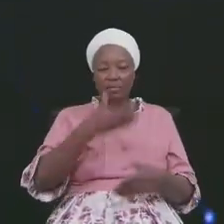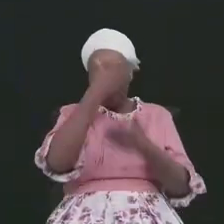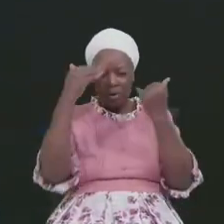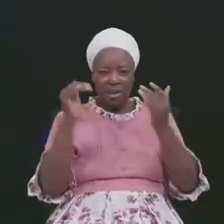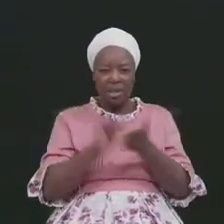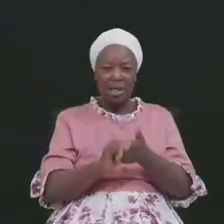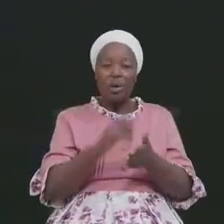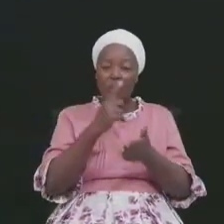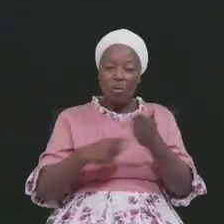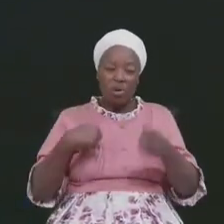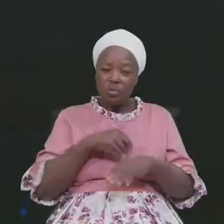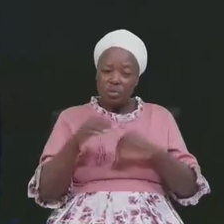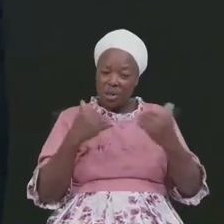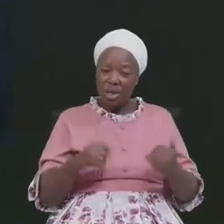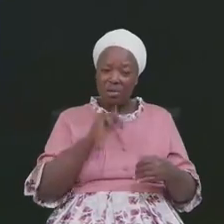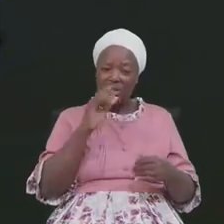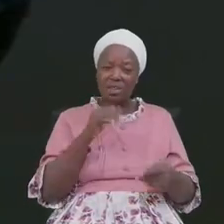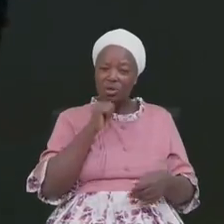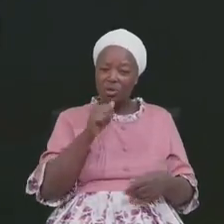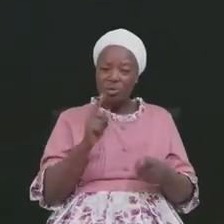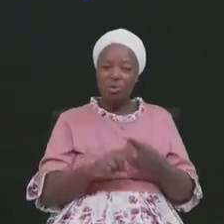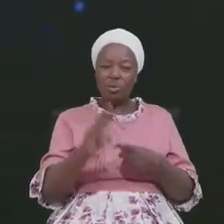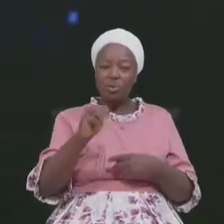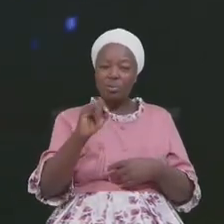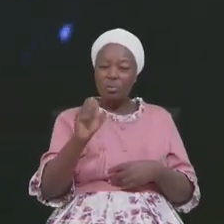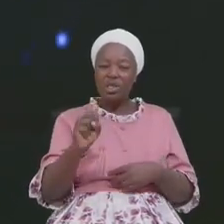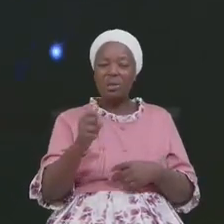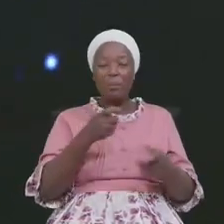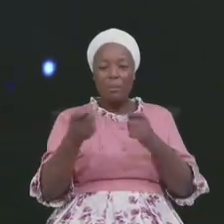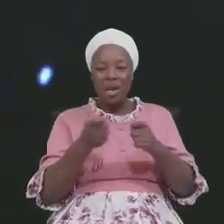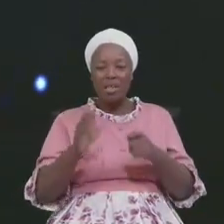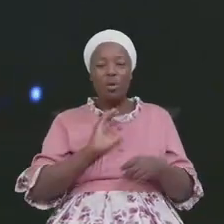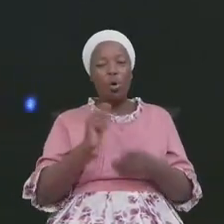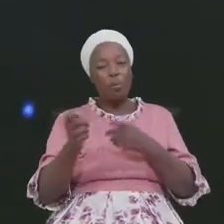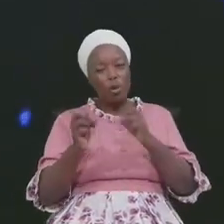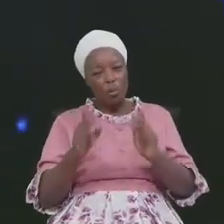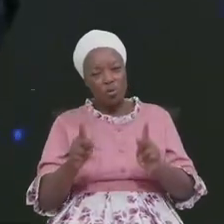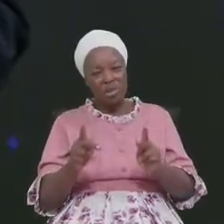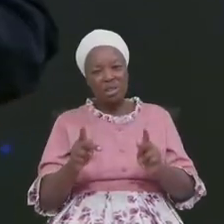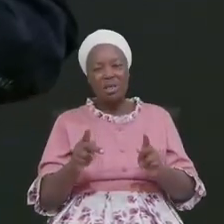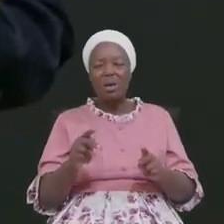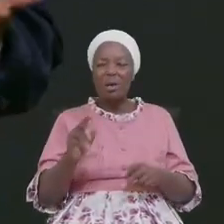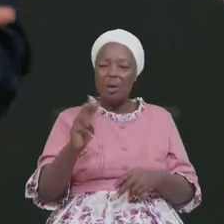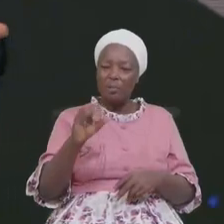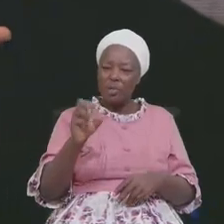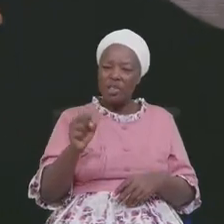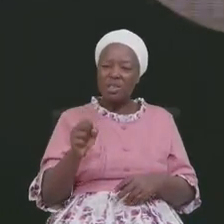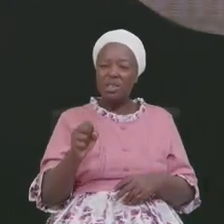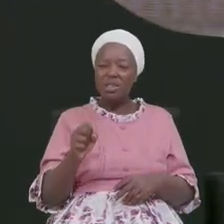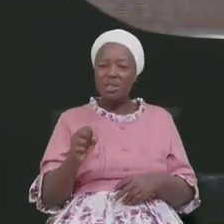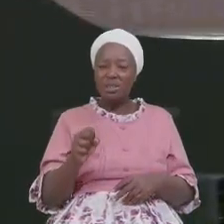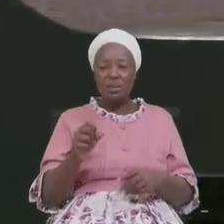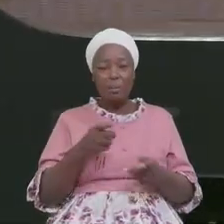mal gérer les opportunités, nous ne devons plus mal gérer les chances, nous ne devons plus mal gérer la grâce et la bonté